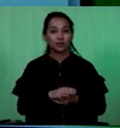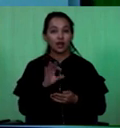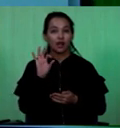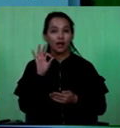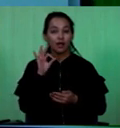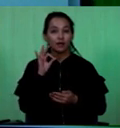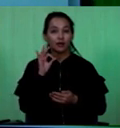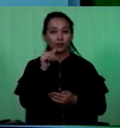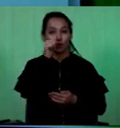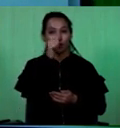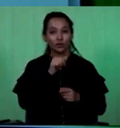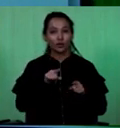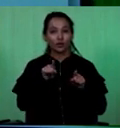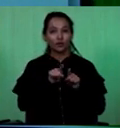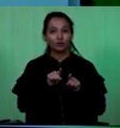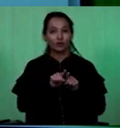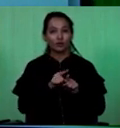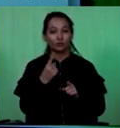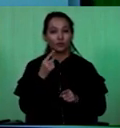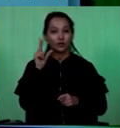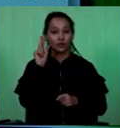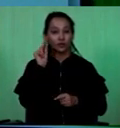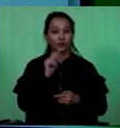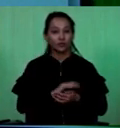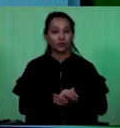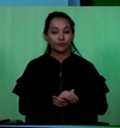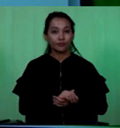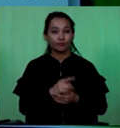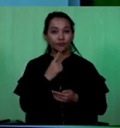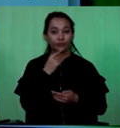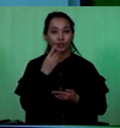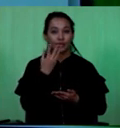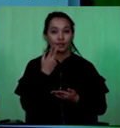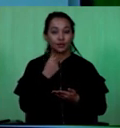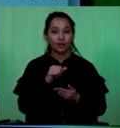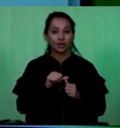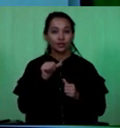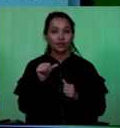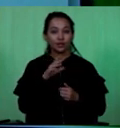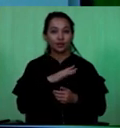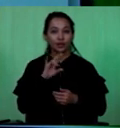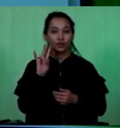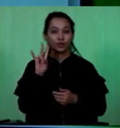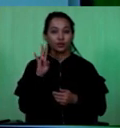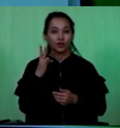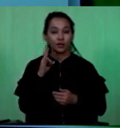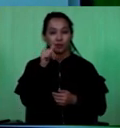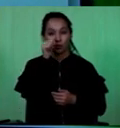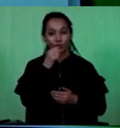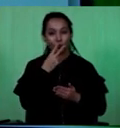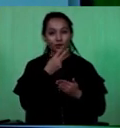ham birinchi sanamiz qizil rangda berilgan. Noyabr oyini ko'rib